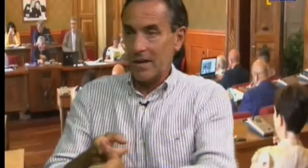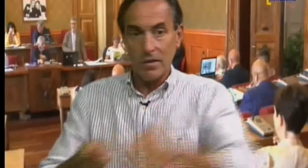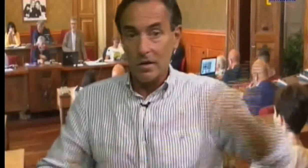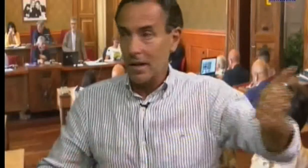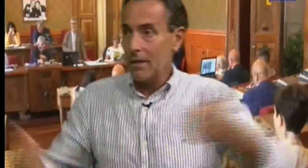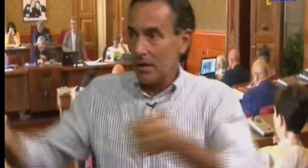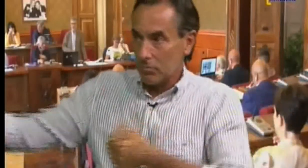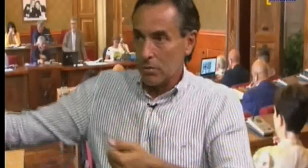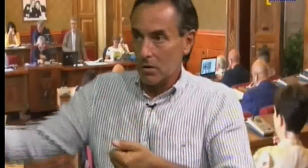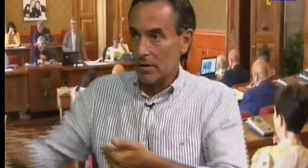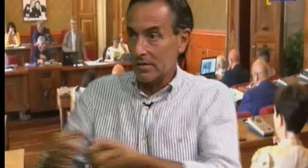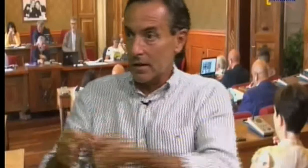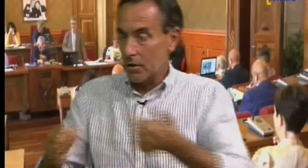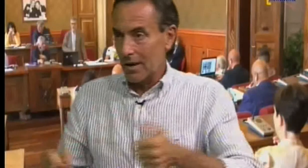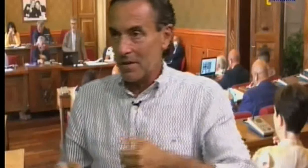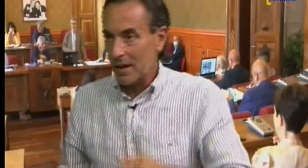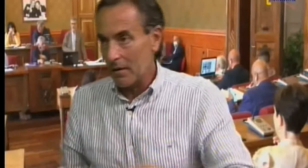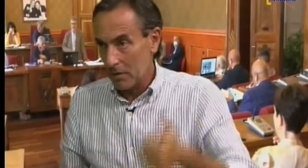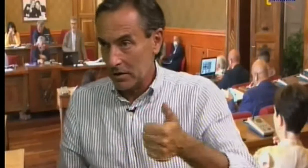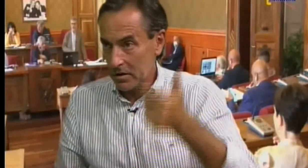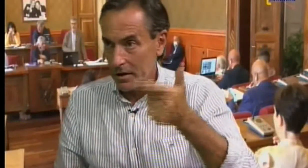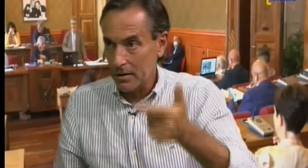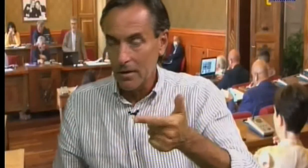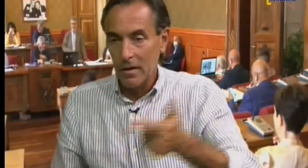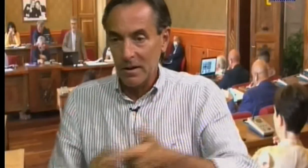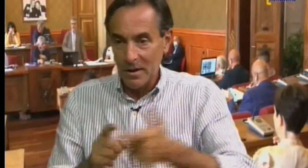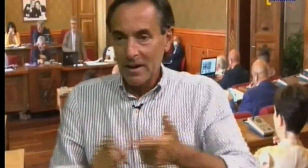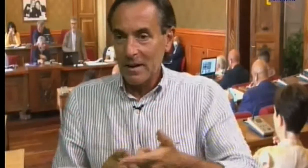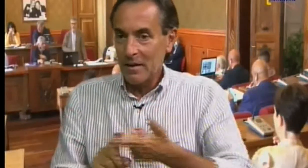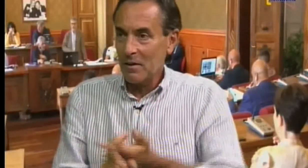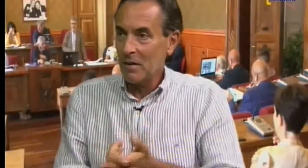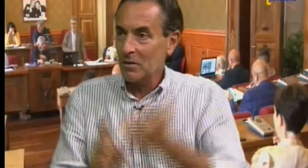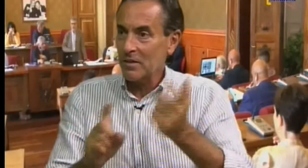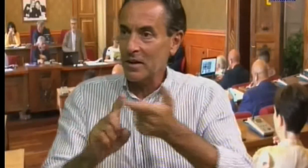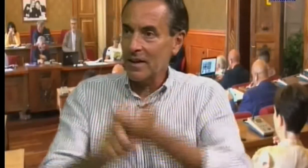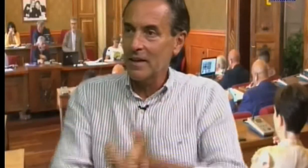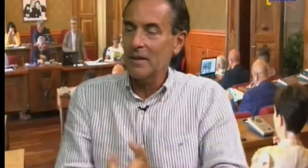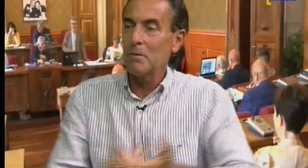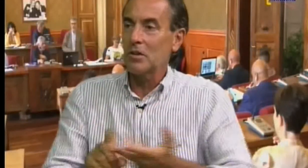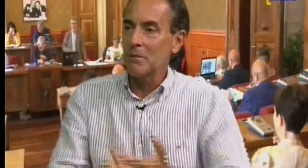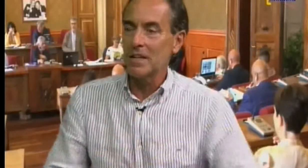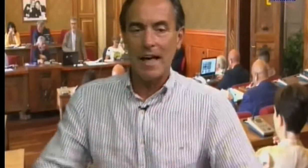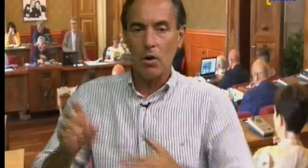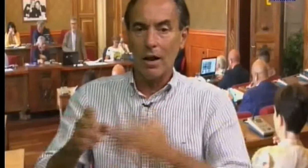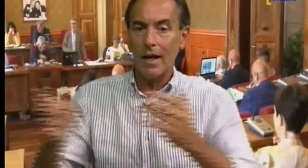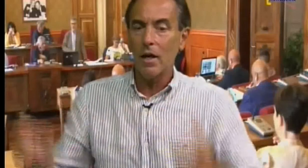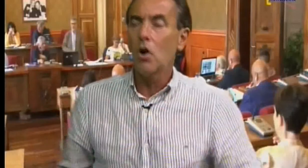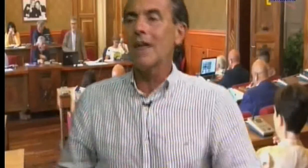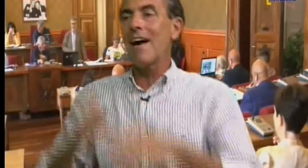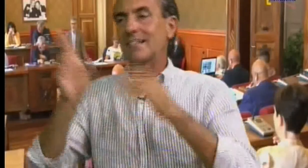su Meci, gli dia la via al suo amico Cassì, no la via, valutazione, no, la via, valutazione impatto ambientale,